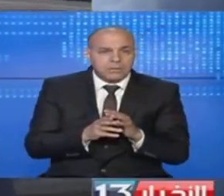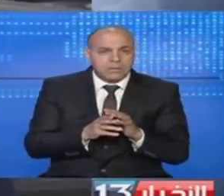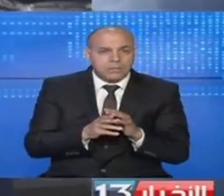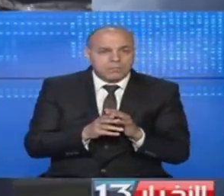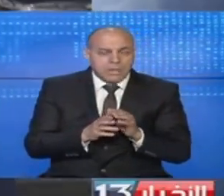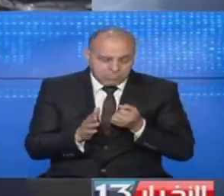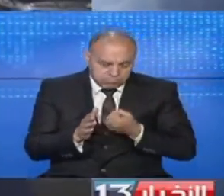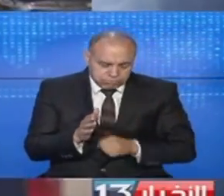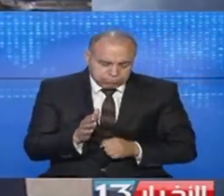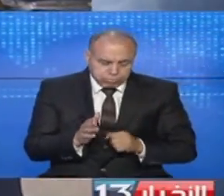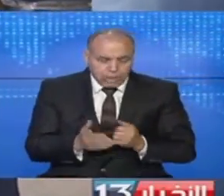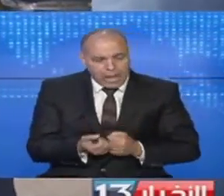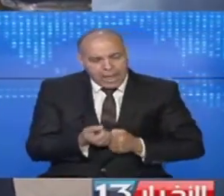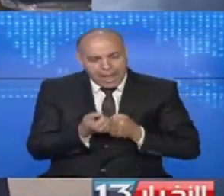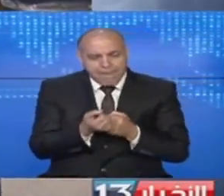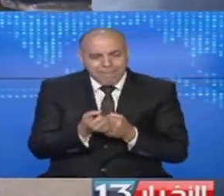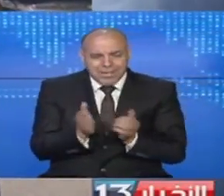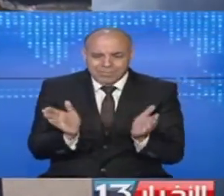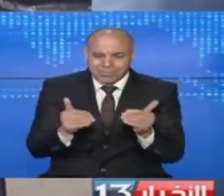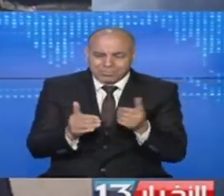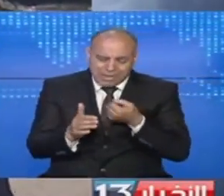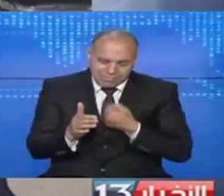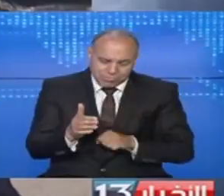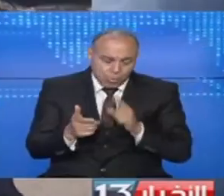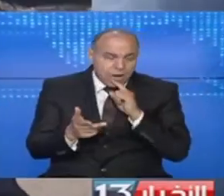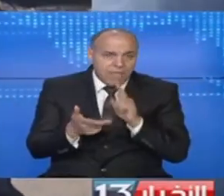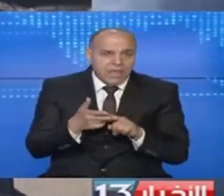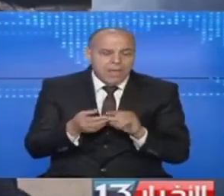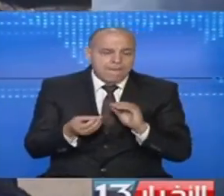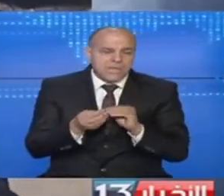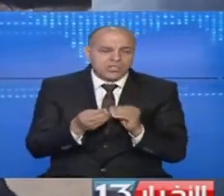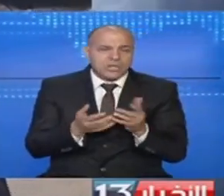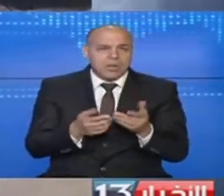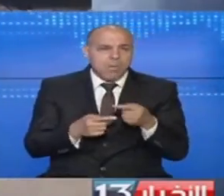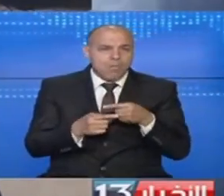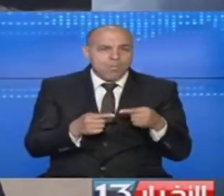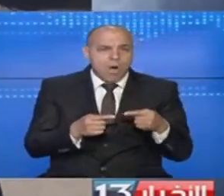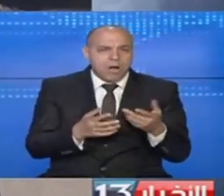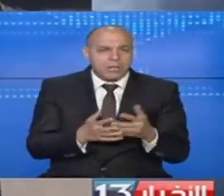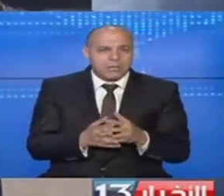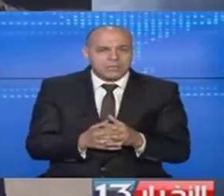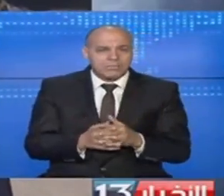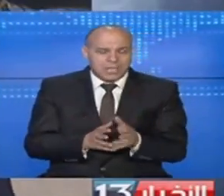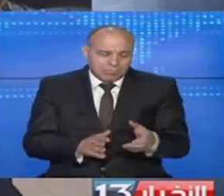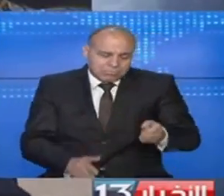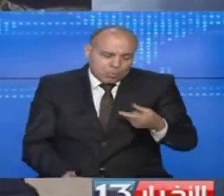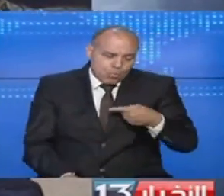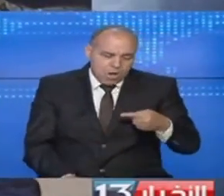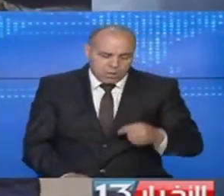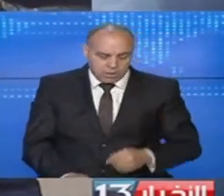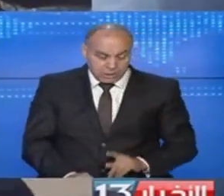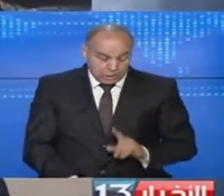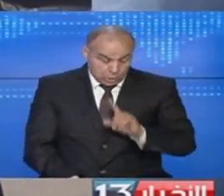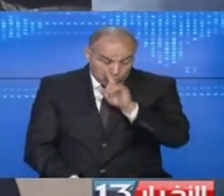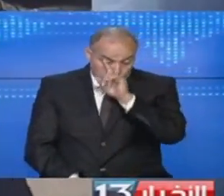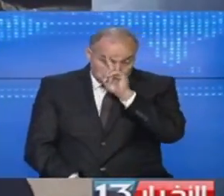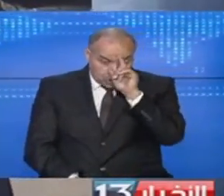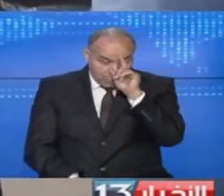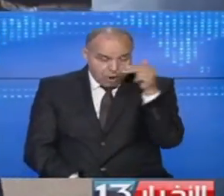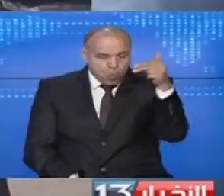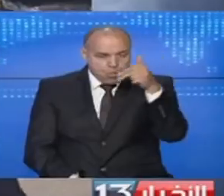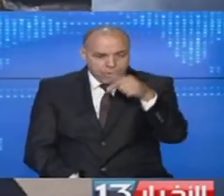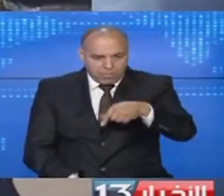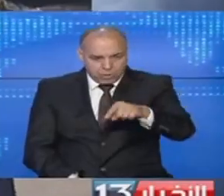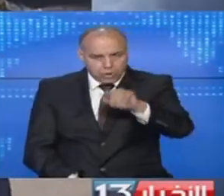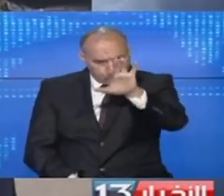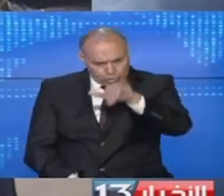للأطفال الولدان مش ندعموا بهم أقسام الولدان اللي يشكيوا من نقص في الأجهزة هذه، وإن شاء الله في نوفمبر